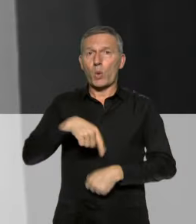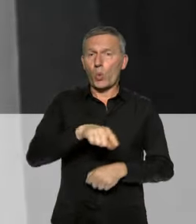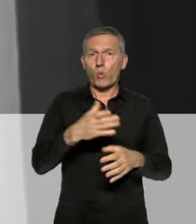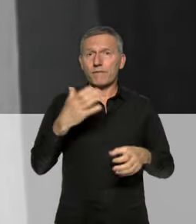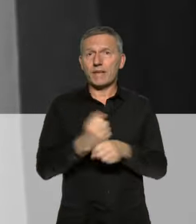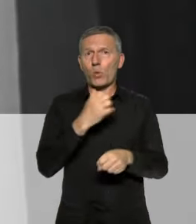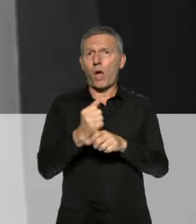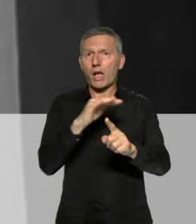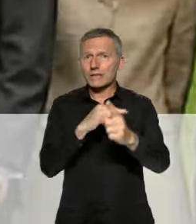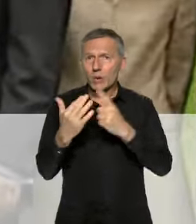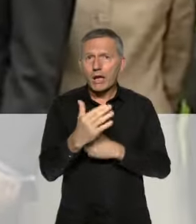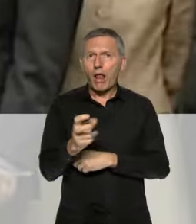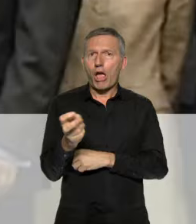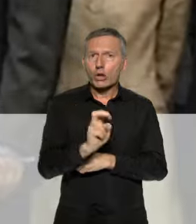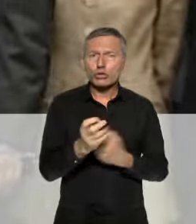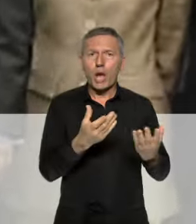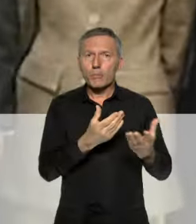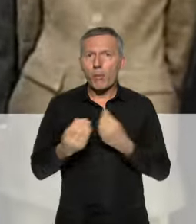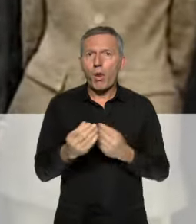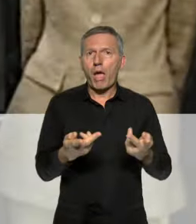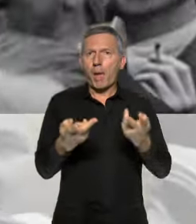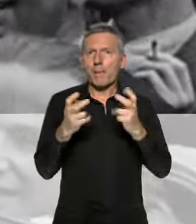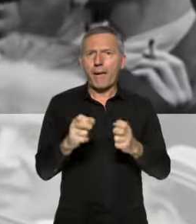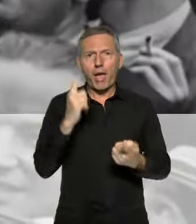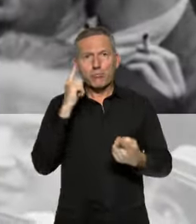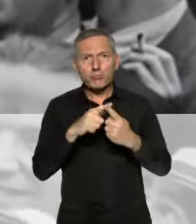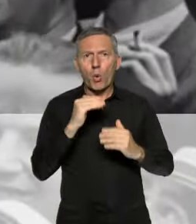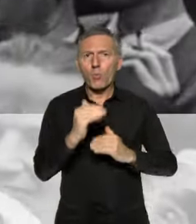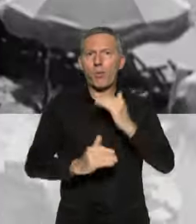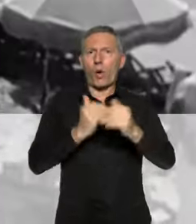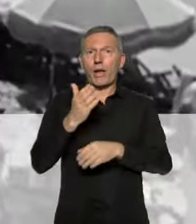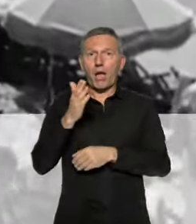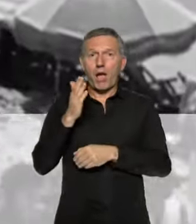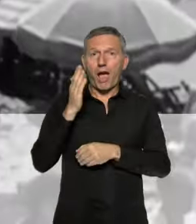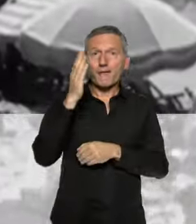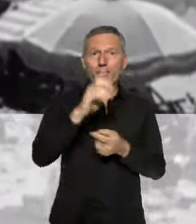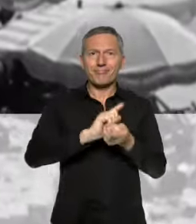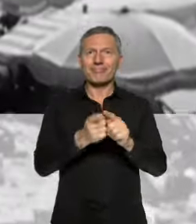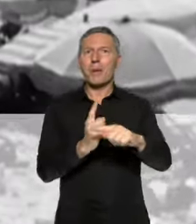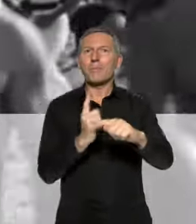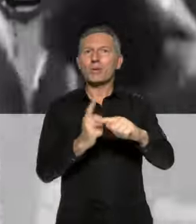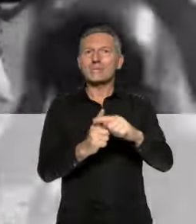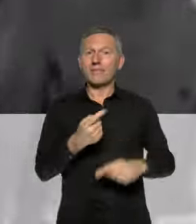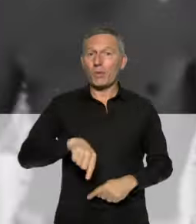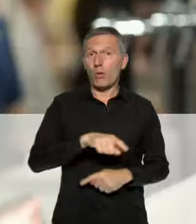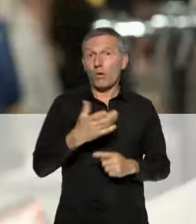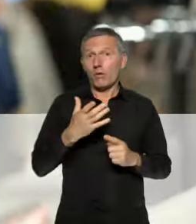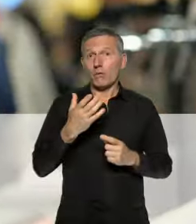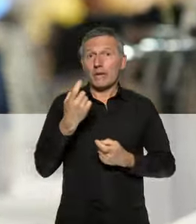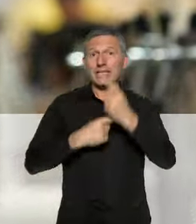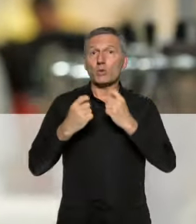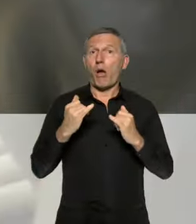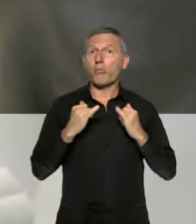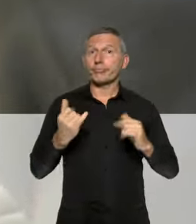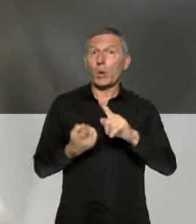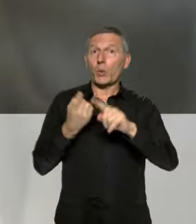camp des victoires sociales, écologiques, populaires et de la paix. Du progrès et des lendemains qui se remettent à chanter. Notre histoire est